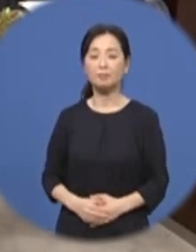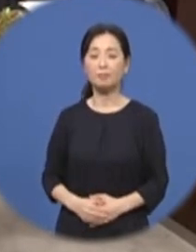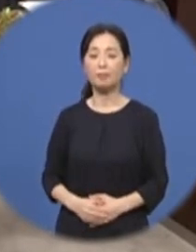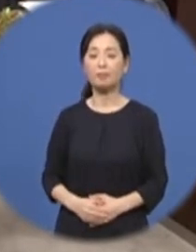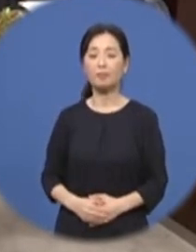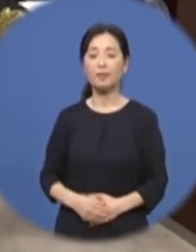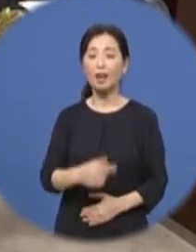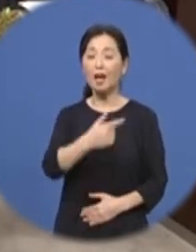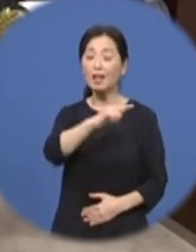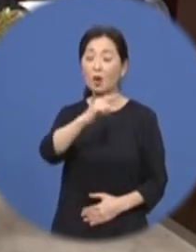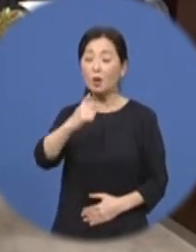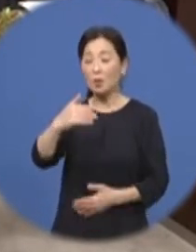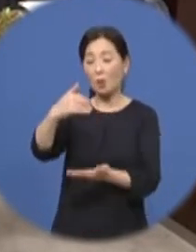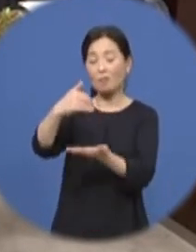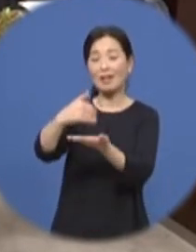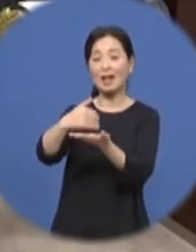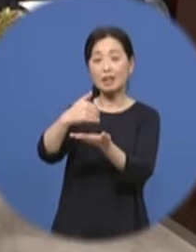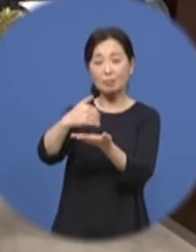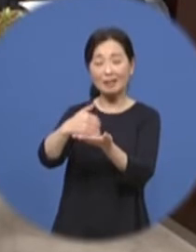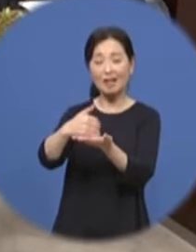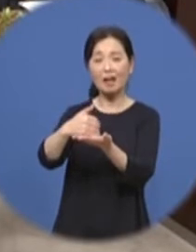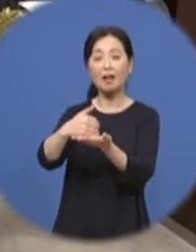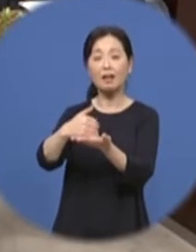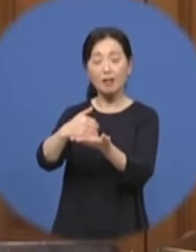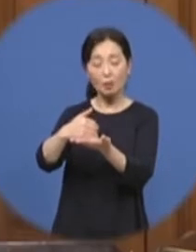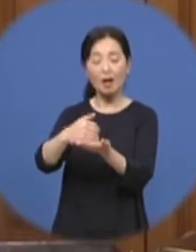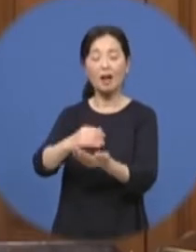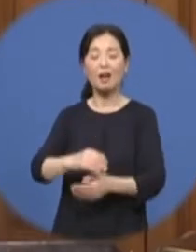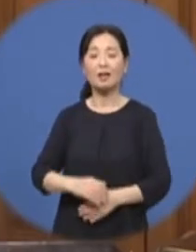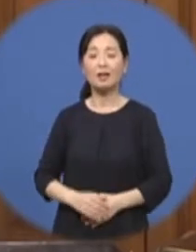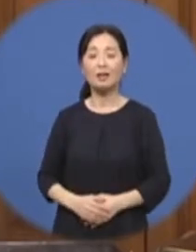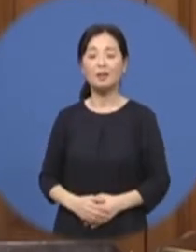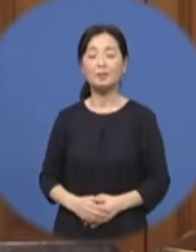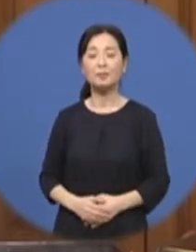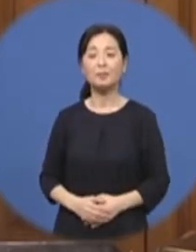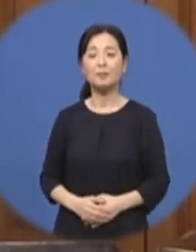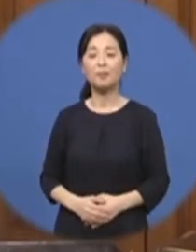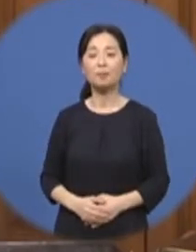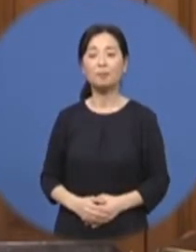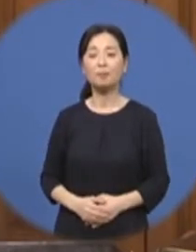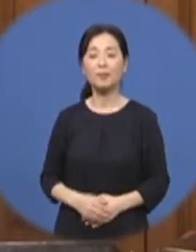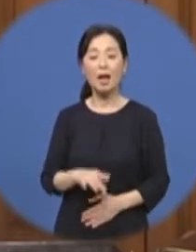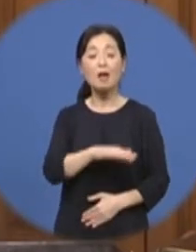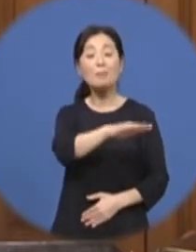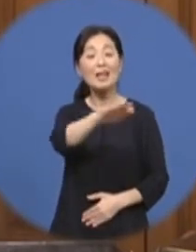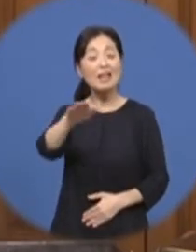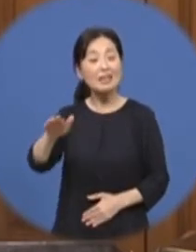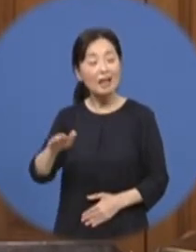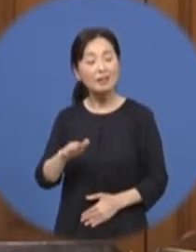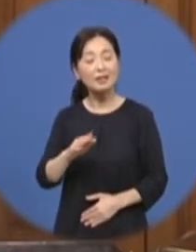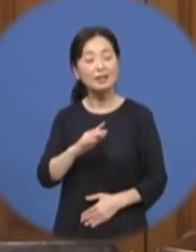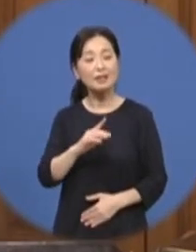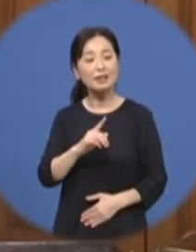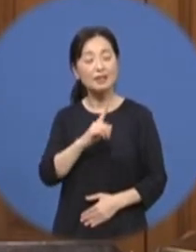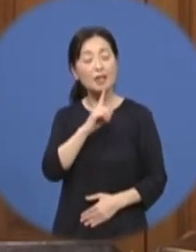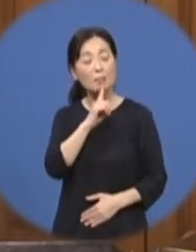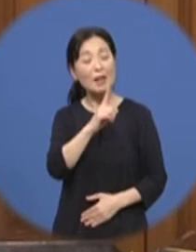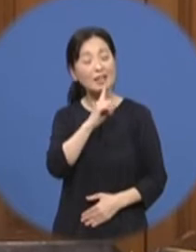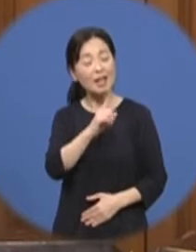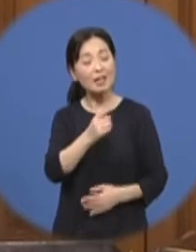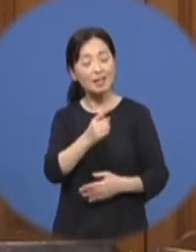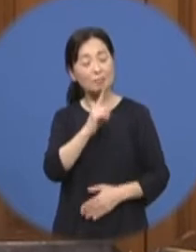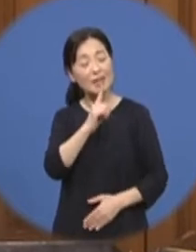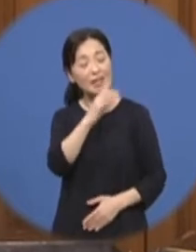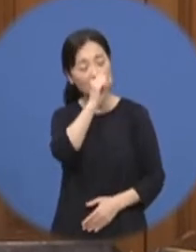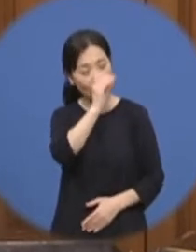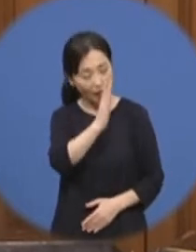ろとお話を伺いましたが、はい、山上先生ではですね、はい、最後に皆さんにメッセージをお願いしたいんですけれども、いか